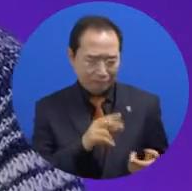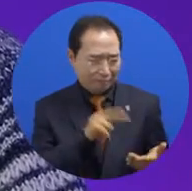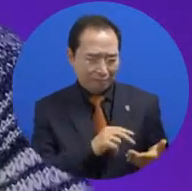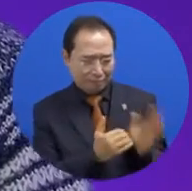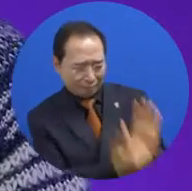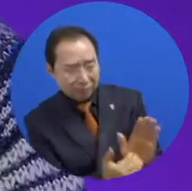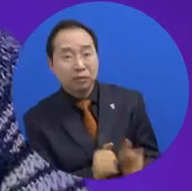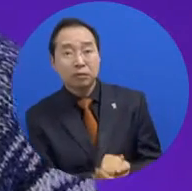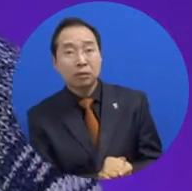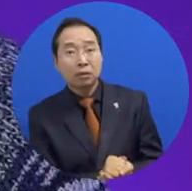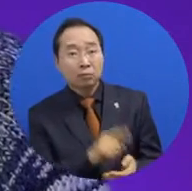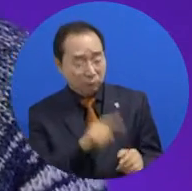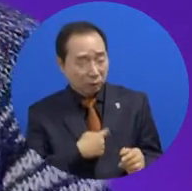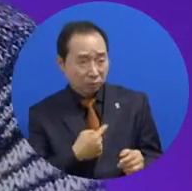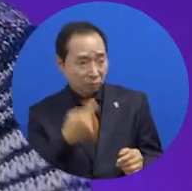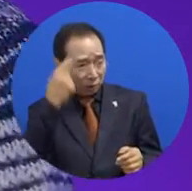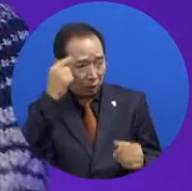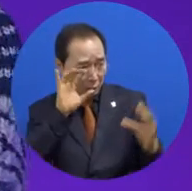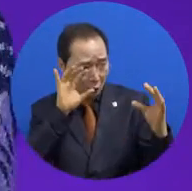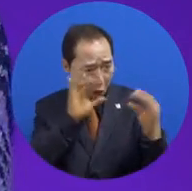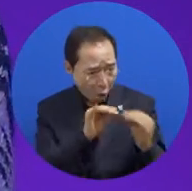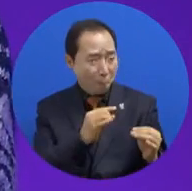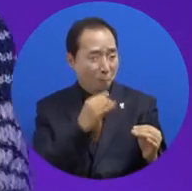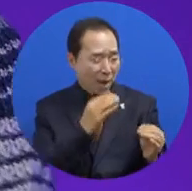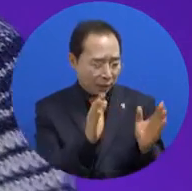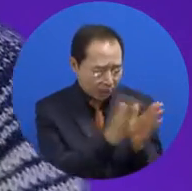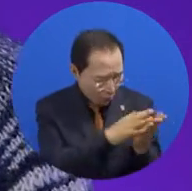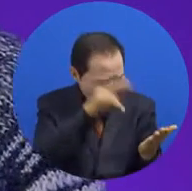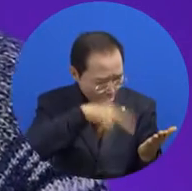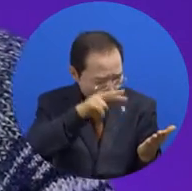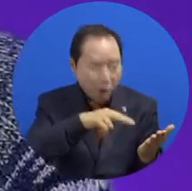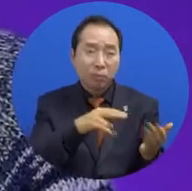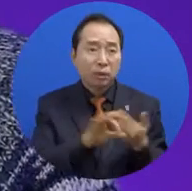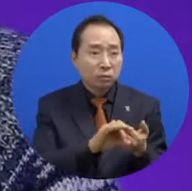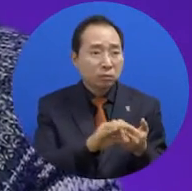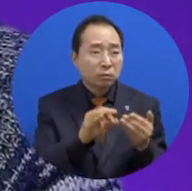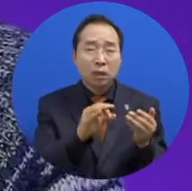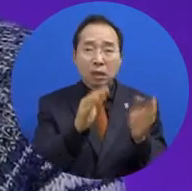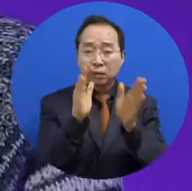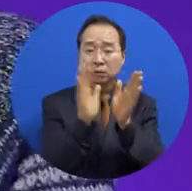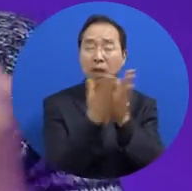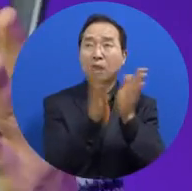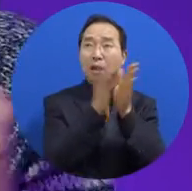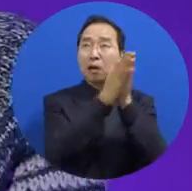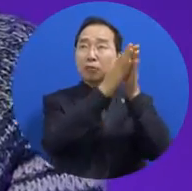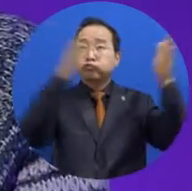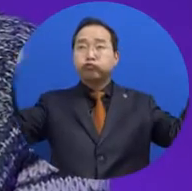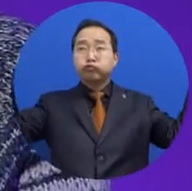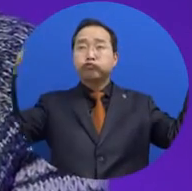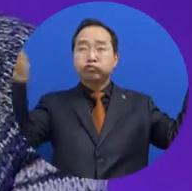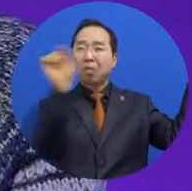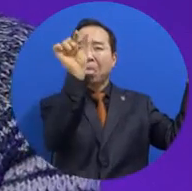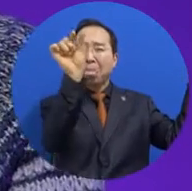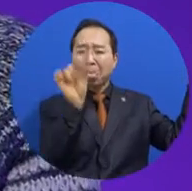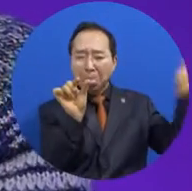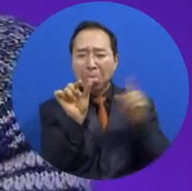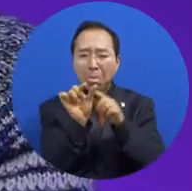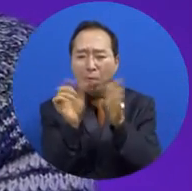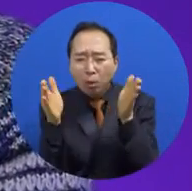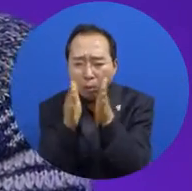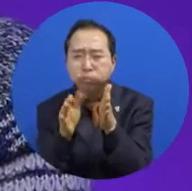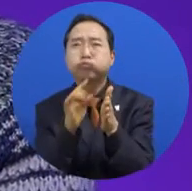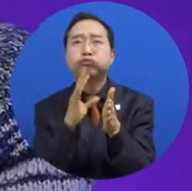마음에 들고 나랑 같은 입장이고 내가 쉬운 것만 읽게 되지 않을까요? 그러면 독서